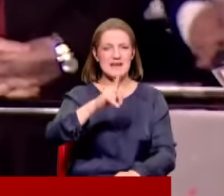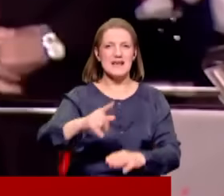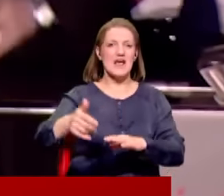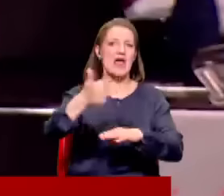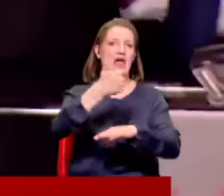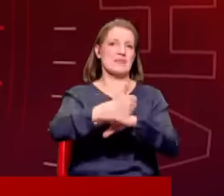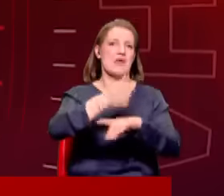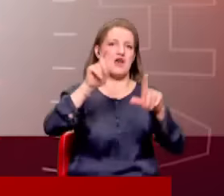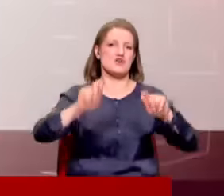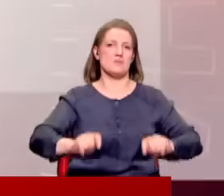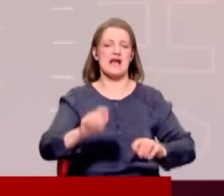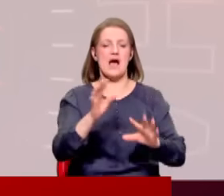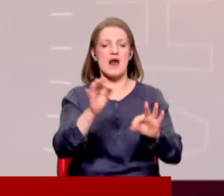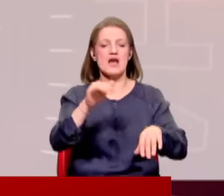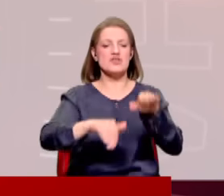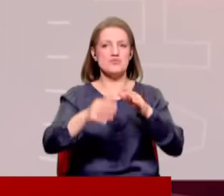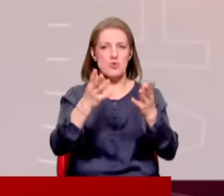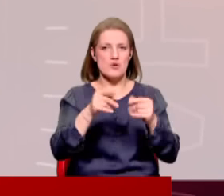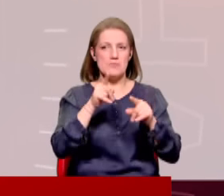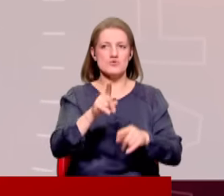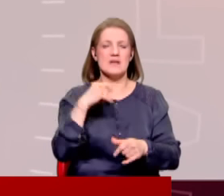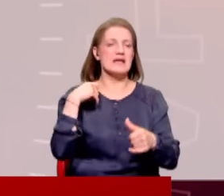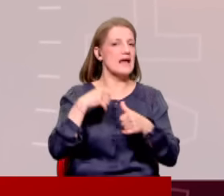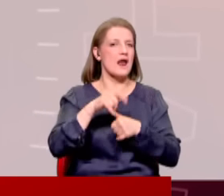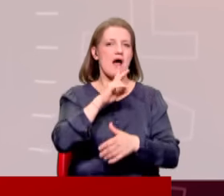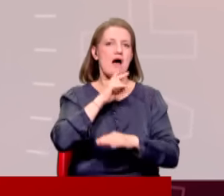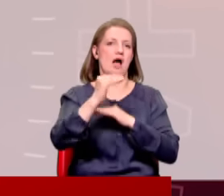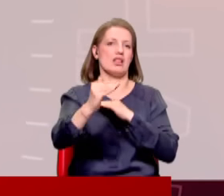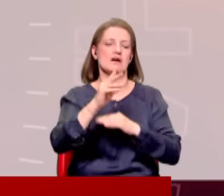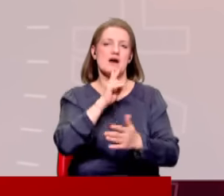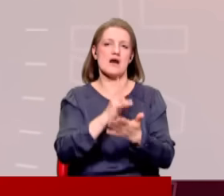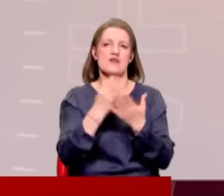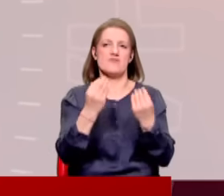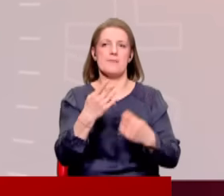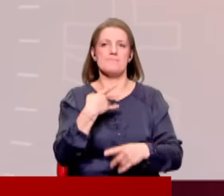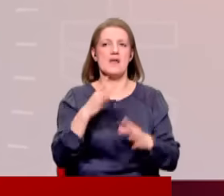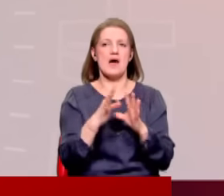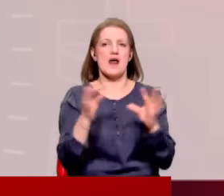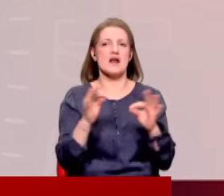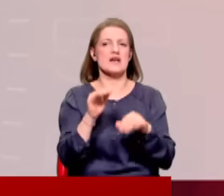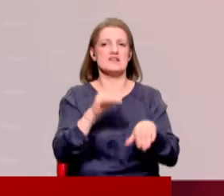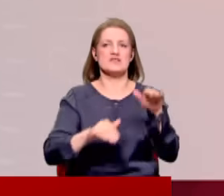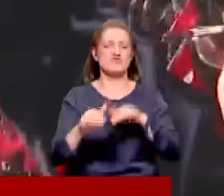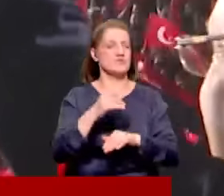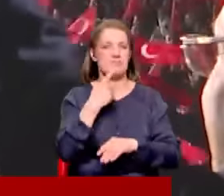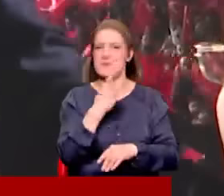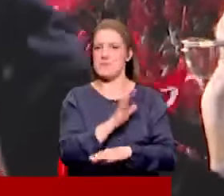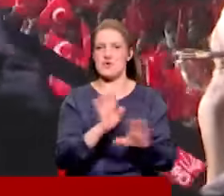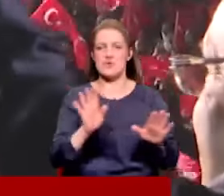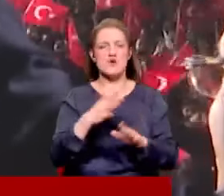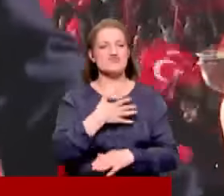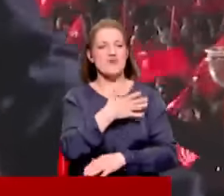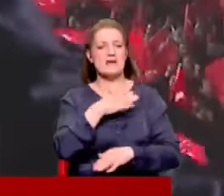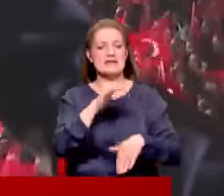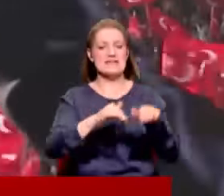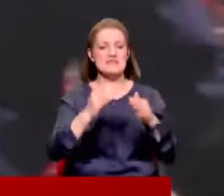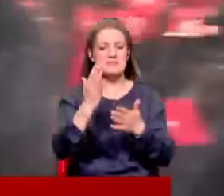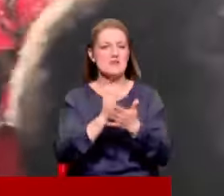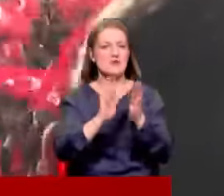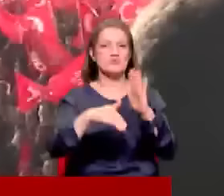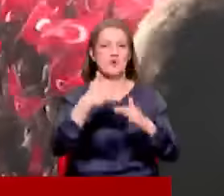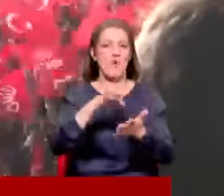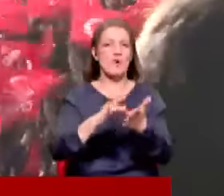iktidar yapacağız. Erken seçim olacaksa buna yine halk karar verecek. Ben bir erken seçim çağrısı yapmıyorum. CHP'nin seçim zaferi